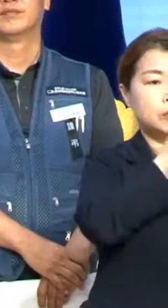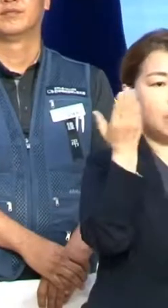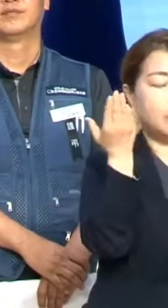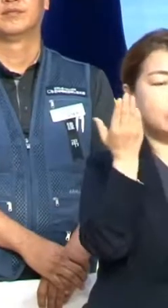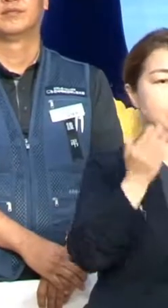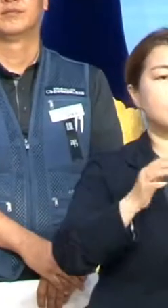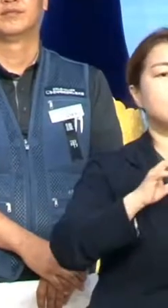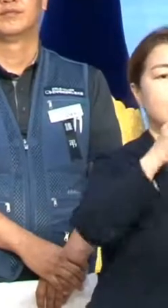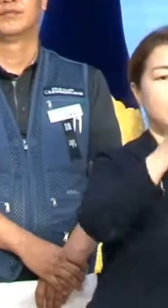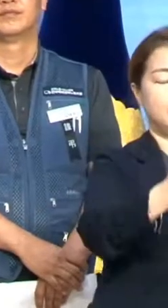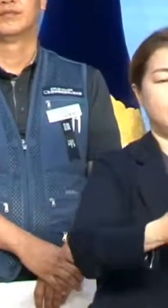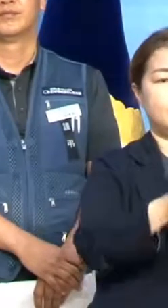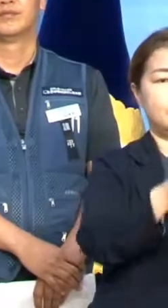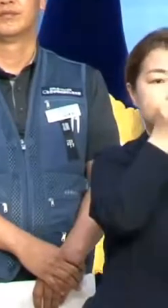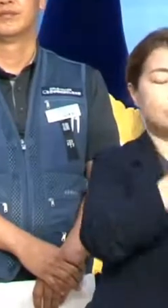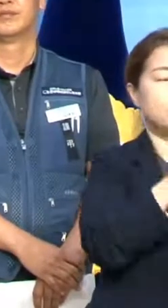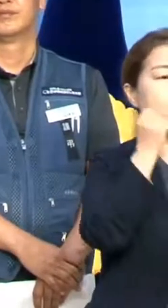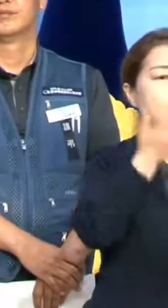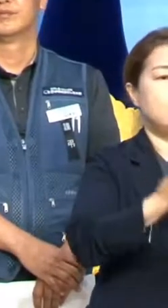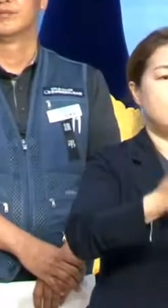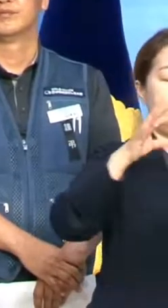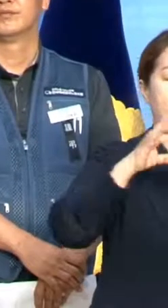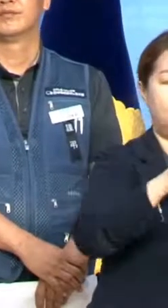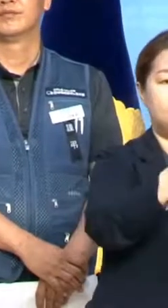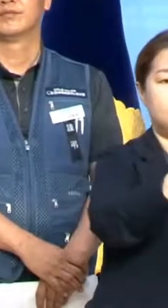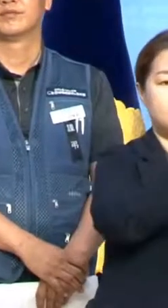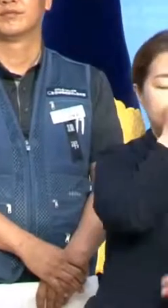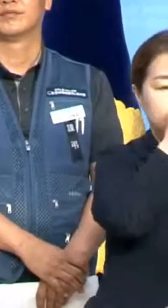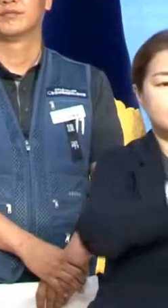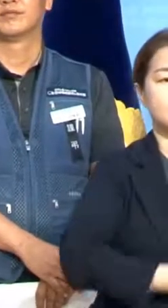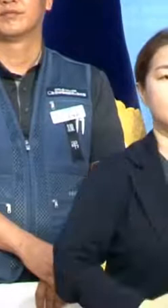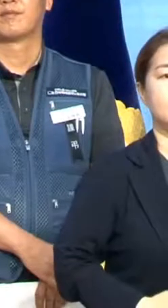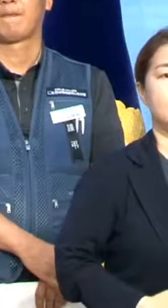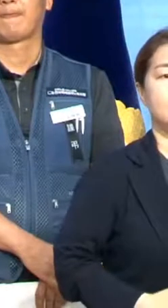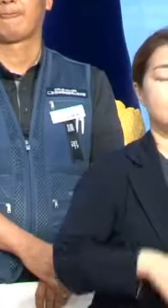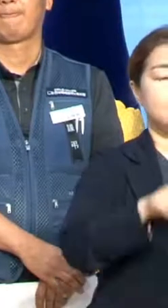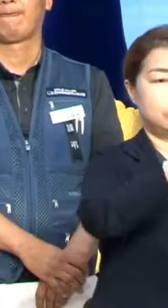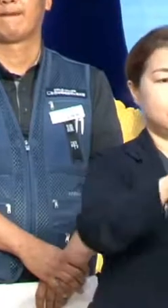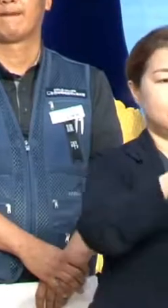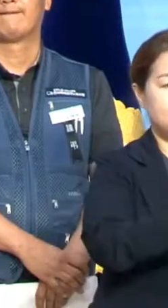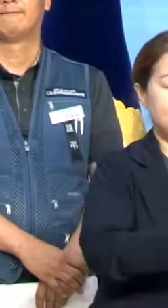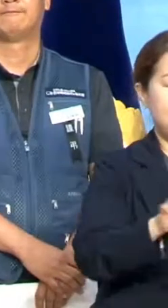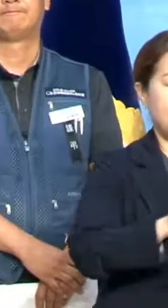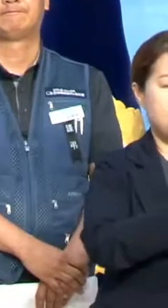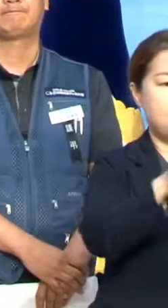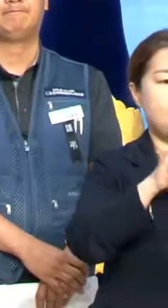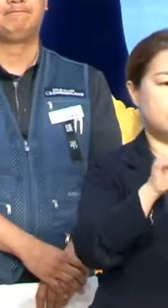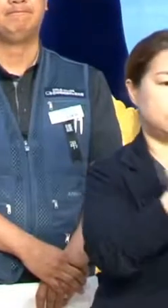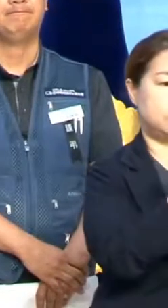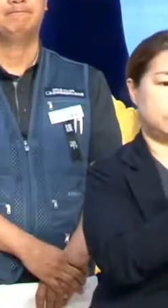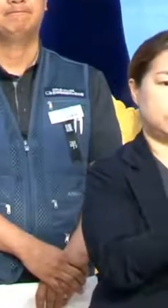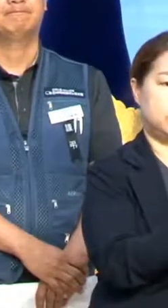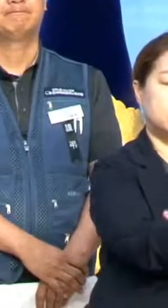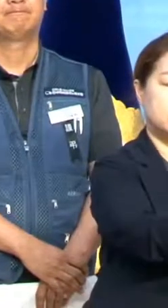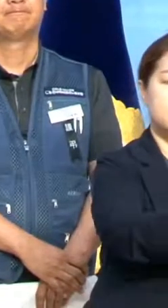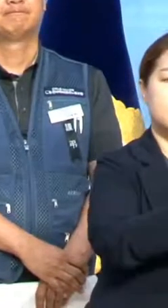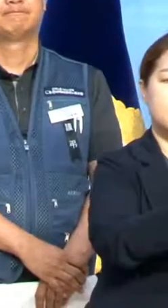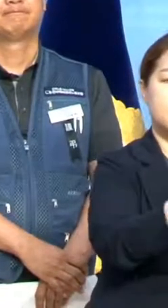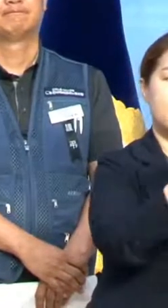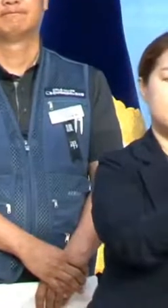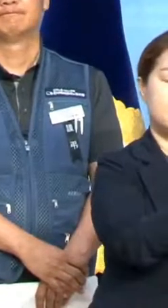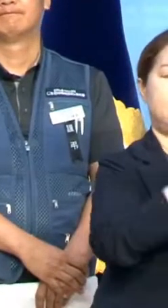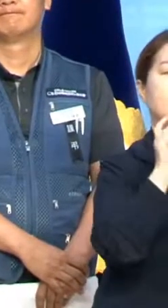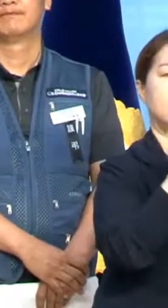전세계적으로 지금 6개월 이상 지속이 되고 있습니다 그중에서도 코론 알고 의 확산으로 인해서 확진